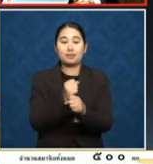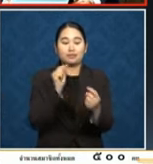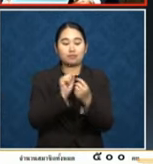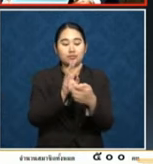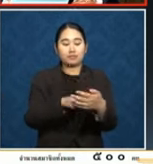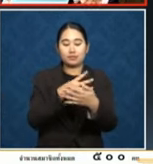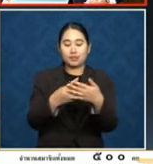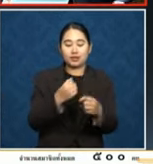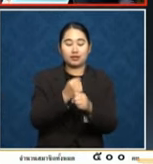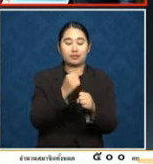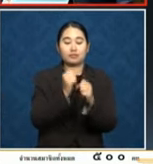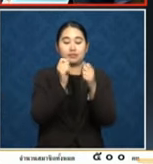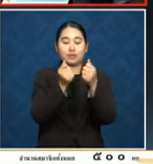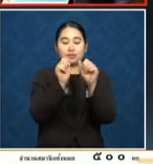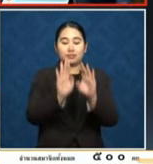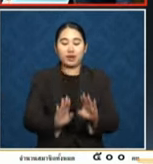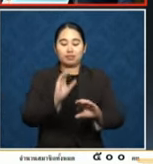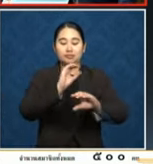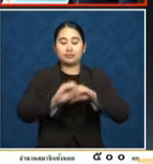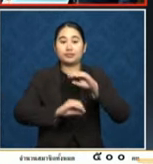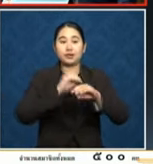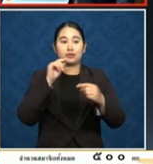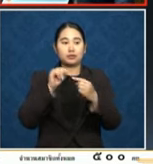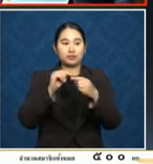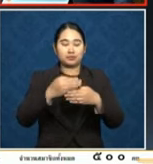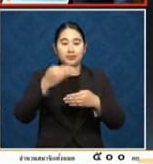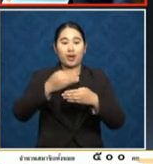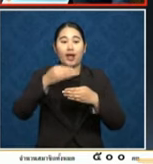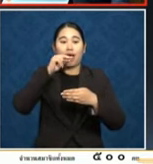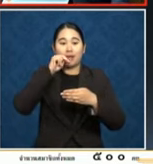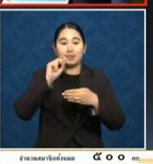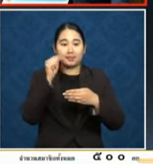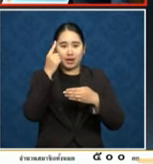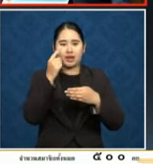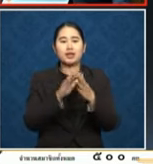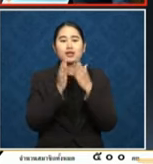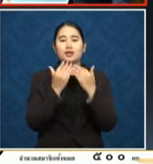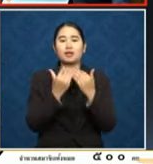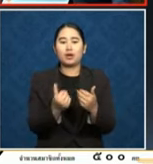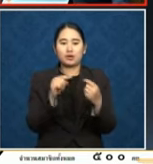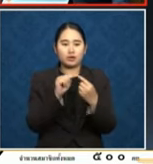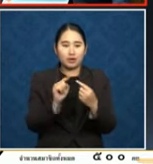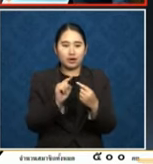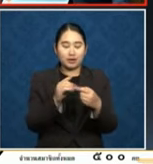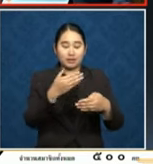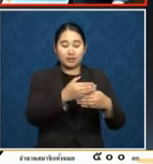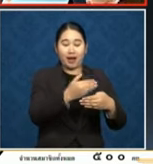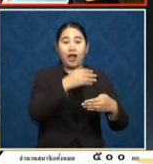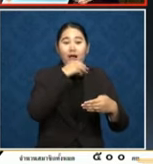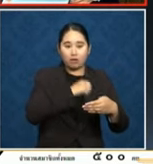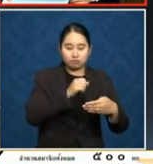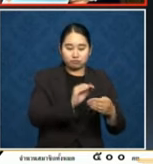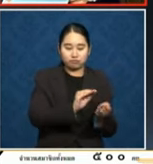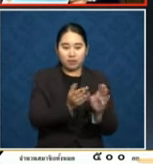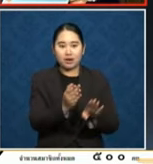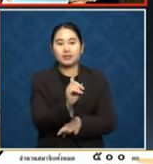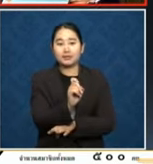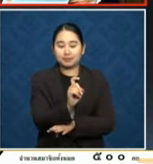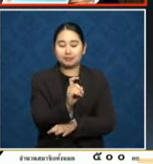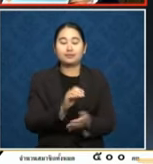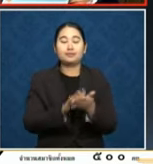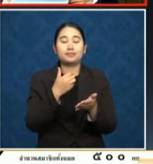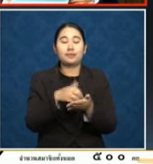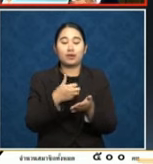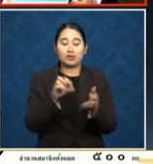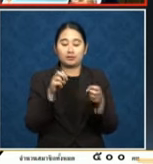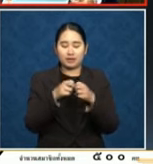แผนแล้วก็ออกแบบการก่อสร้างประตูระบายน้ำใหม่แต่ไม่สามารถจะไปรื้อประตูระบายน้ำอันเก่าได้ผมทราบถึงปัญ